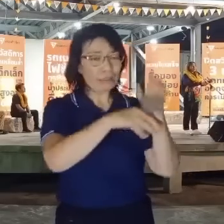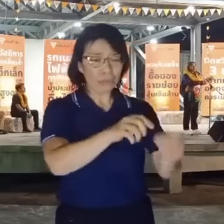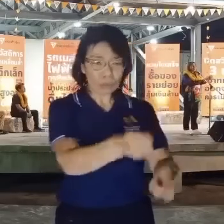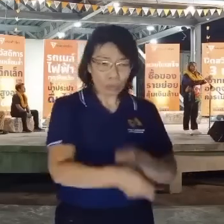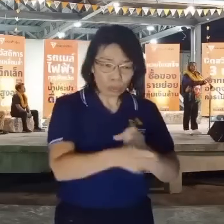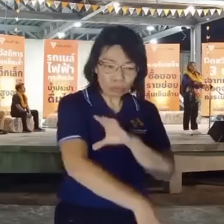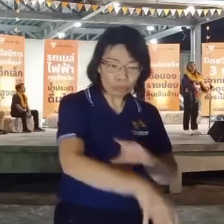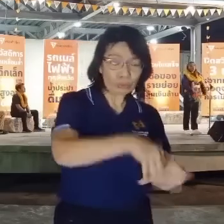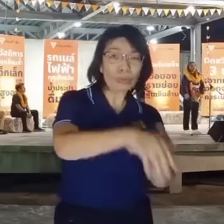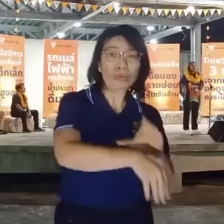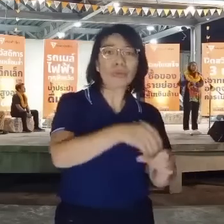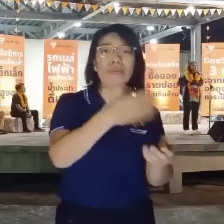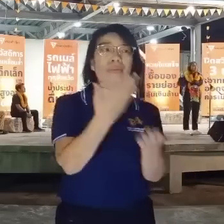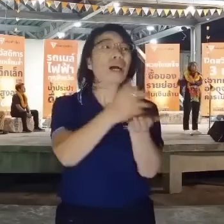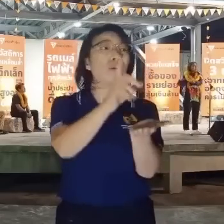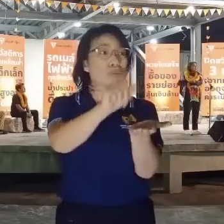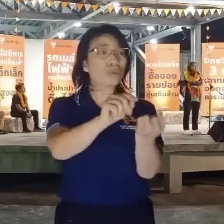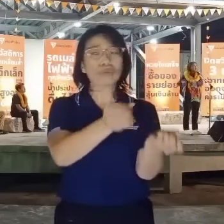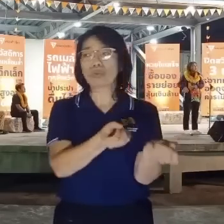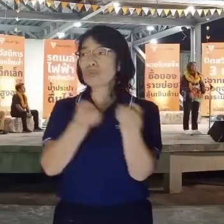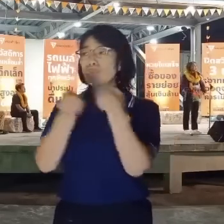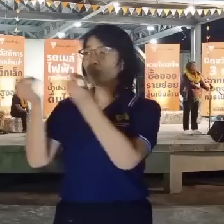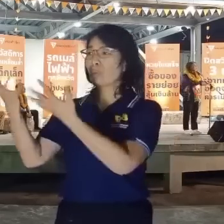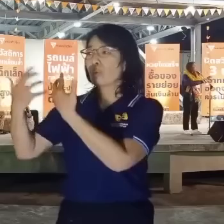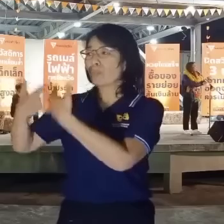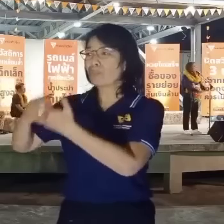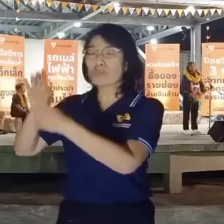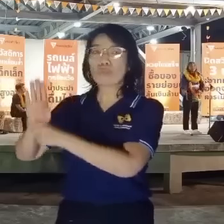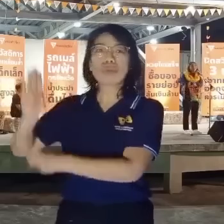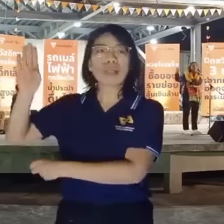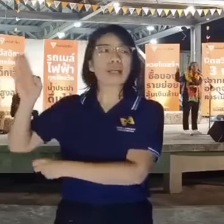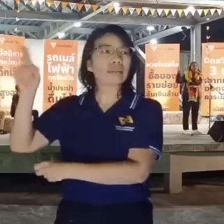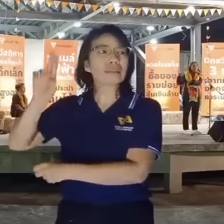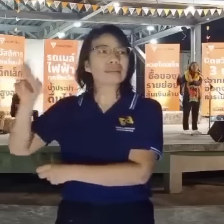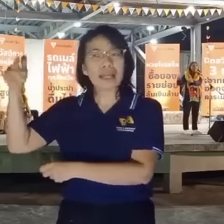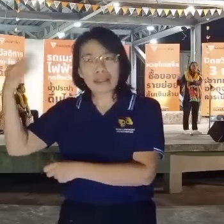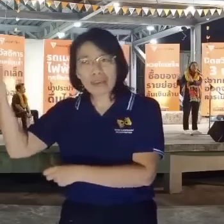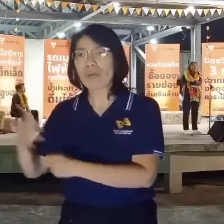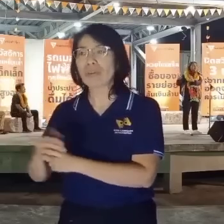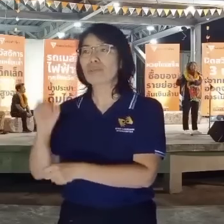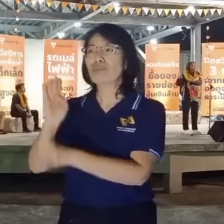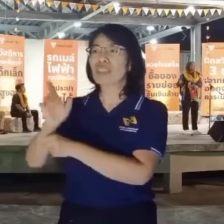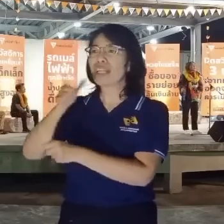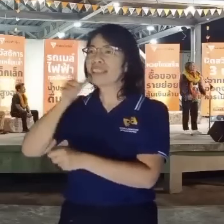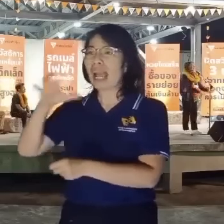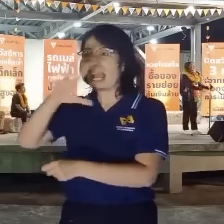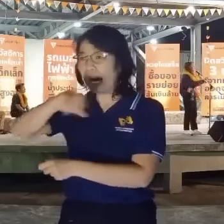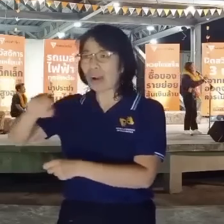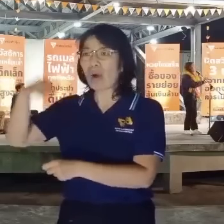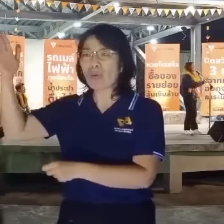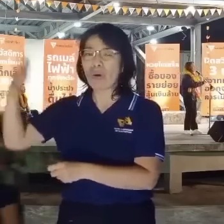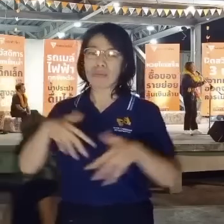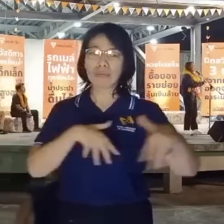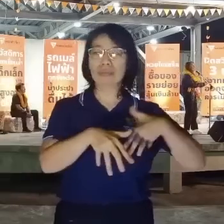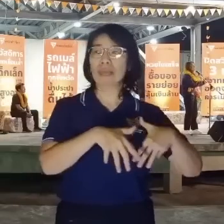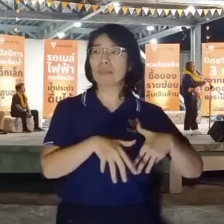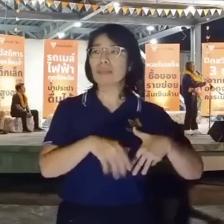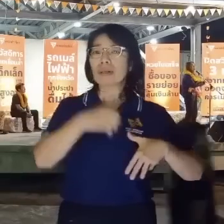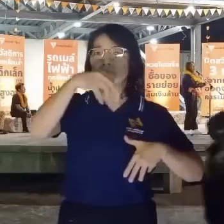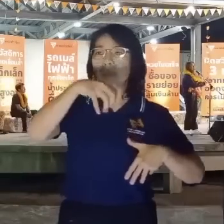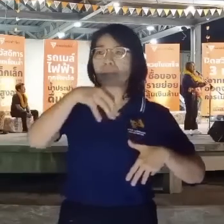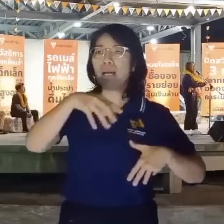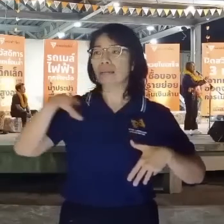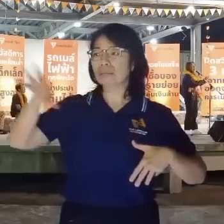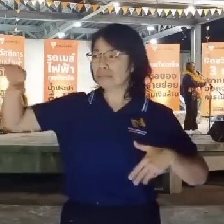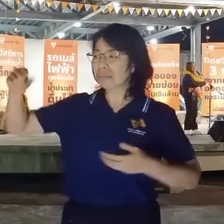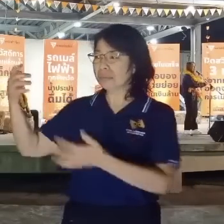ล่านั้นถูกส่งไปให้อุตสาหกรรมใช้ก่อนส่งไปให้ปิโตเคมีใช้ก่อนส่วนประชาชนที่ใช้ไฟจากโร